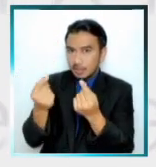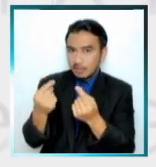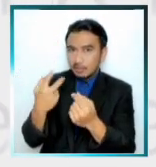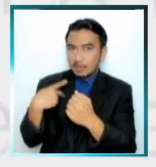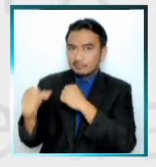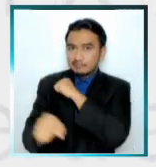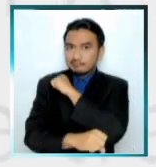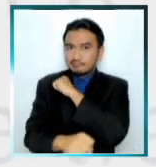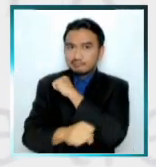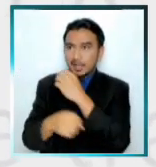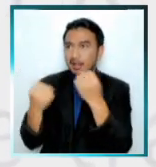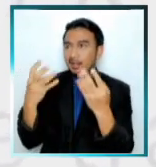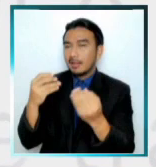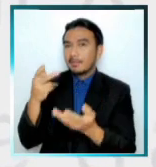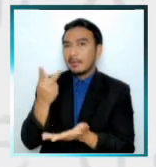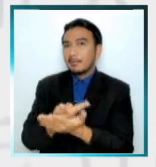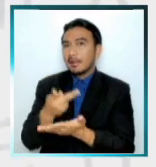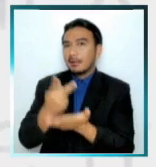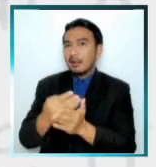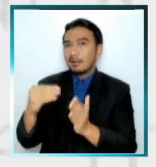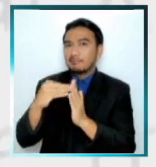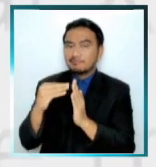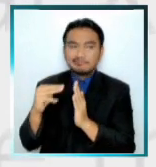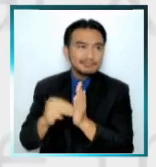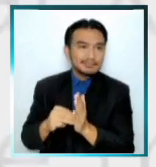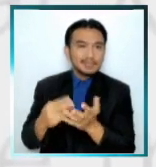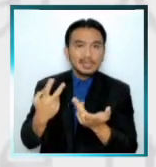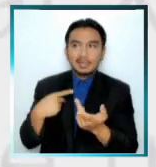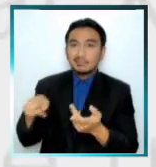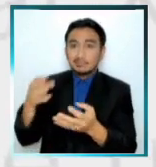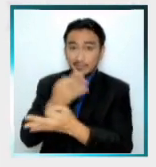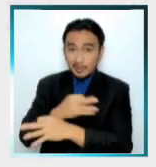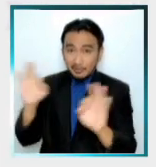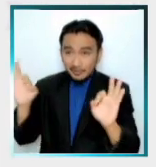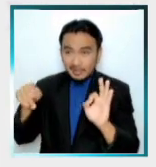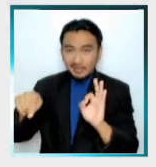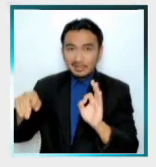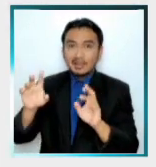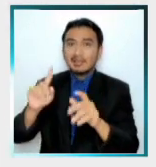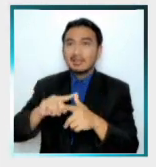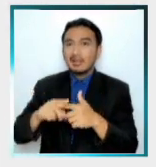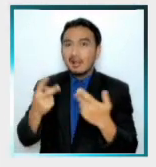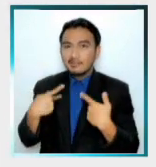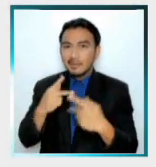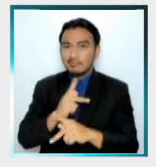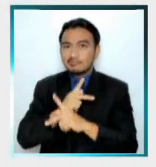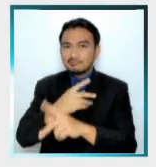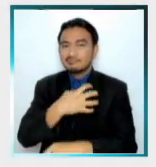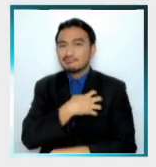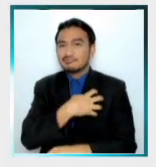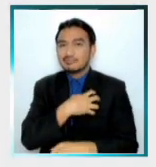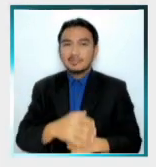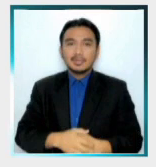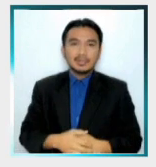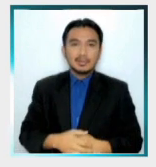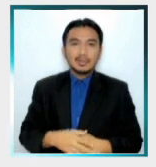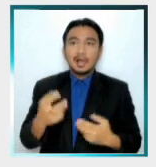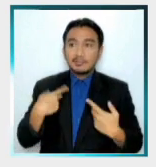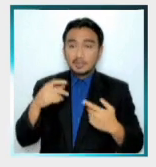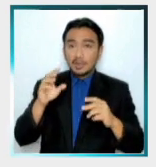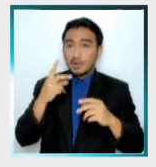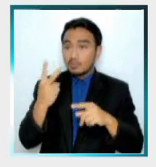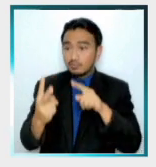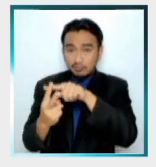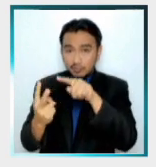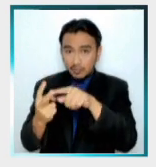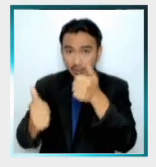bansa na bukod sa malaya ay may police escorts pa. Kung may dapat daw makulong at magdusa sa dalawa, walang